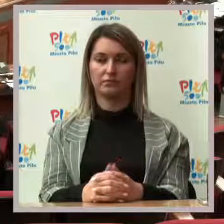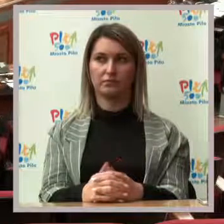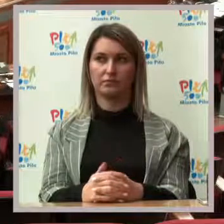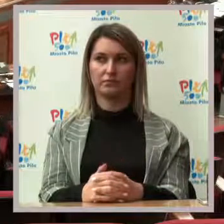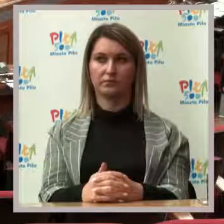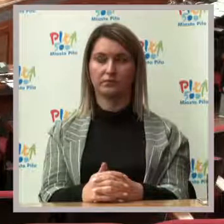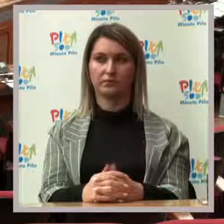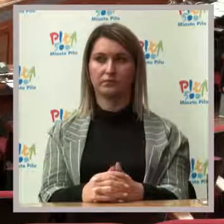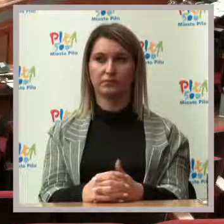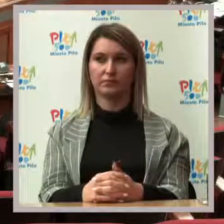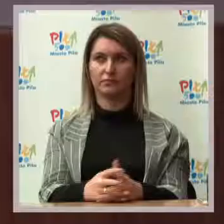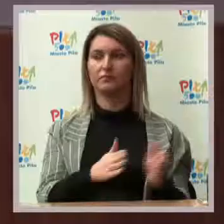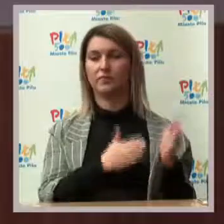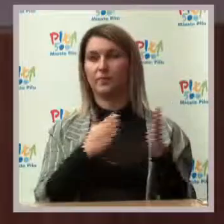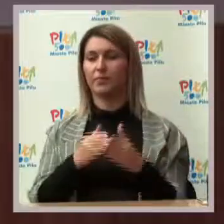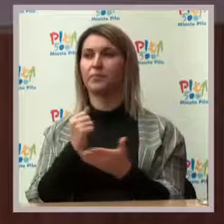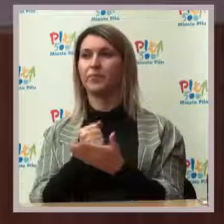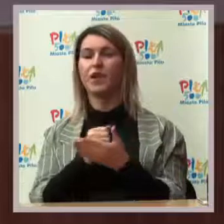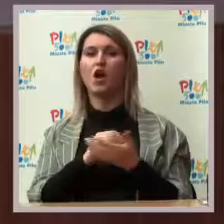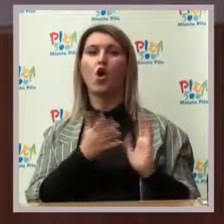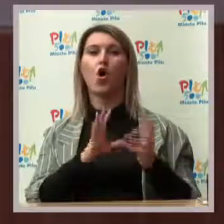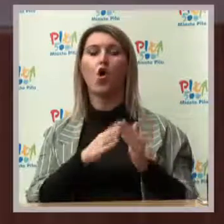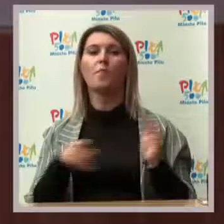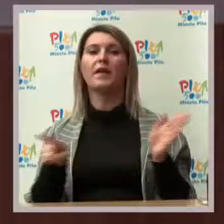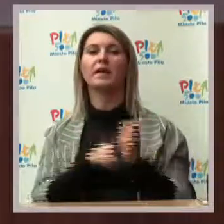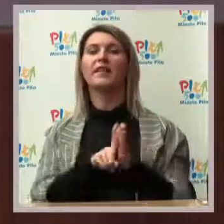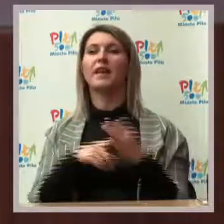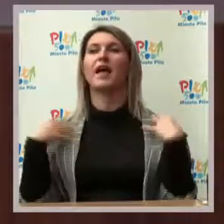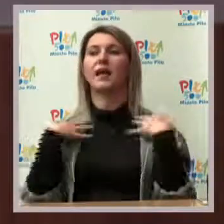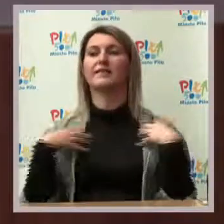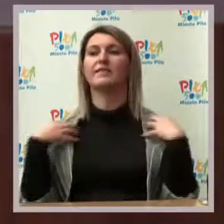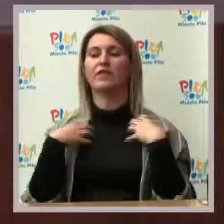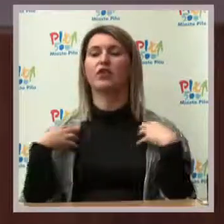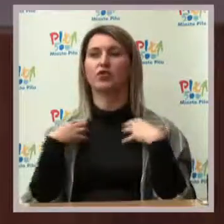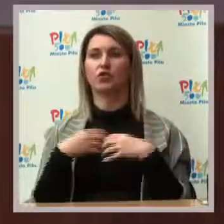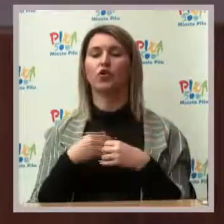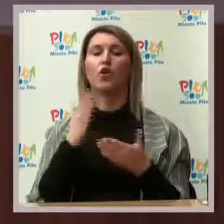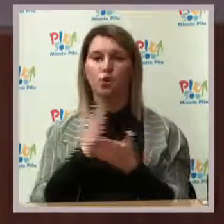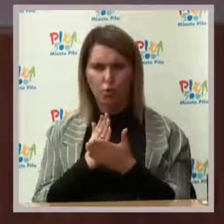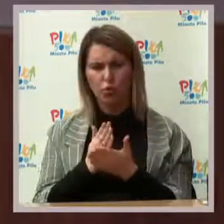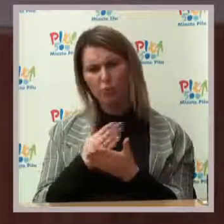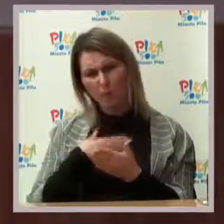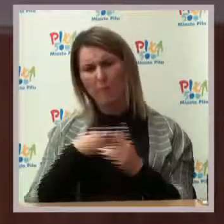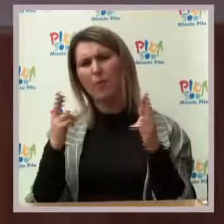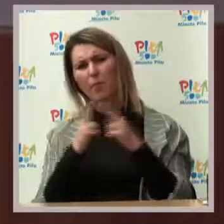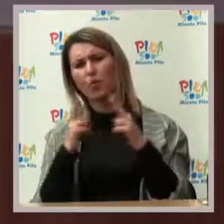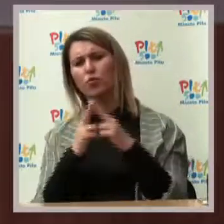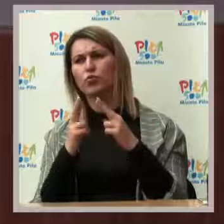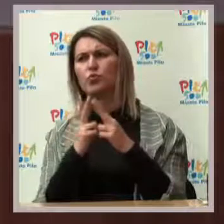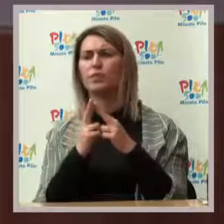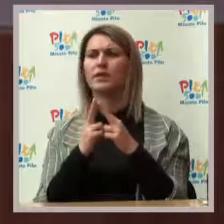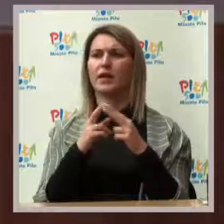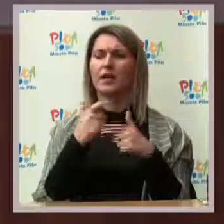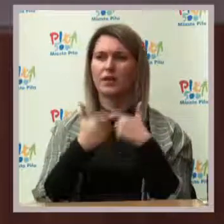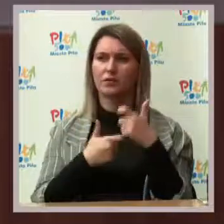nowy napęd. Dobiega końca ten wstępny etap porozumień związanych z opieką nad